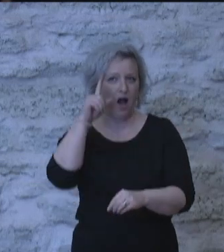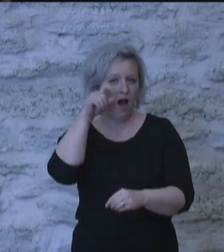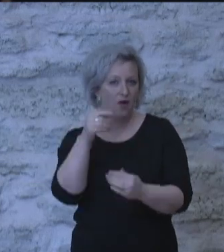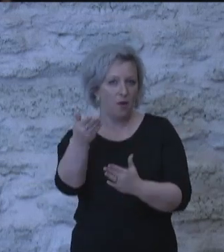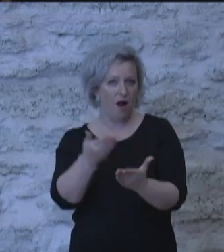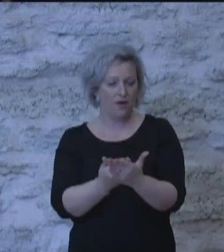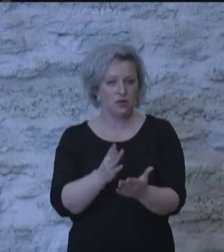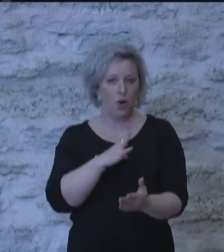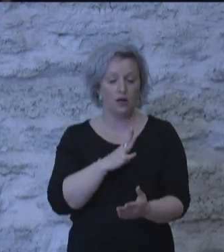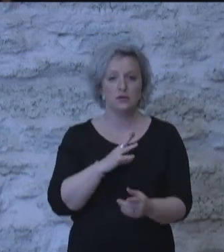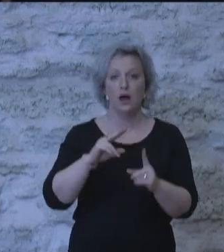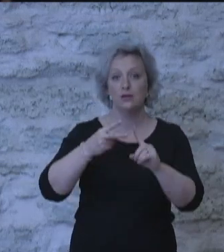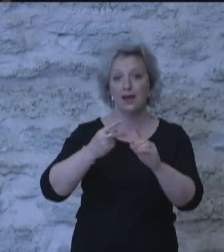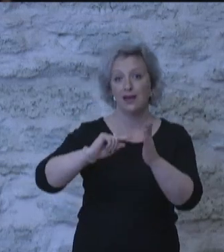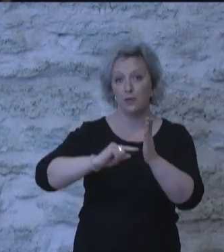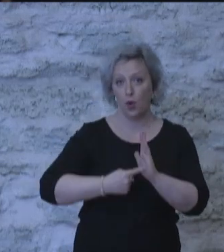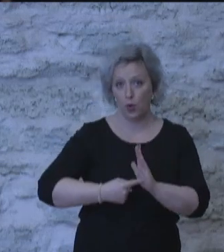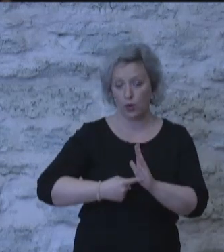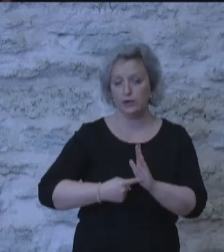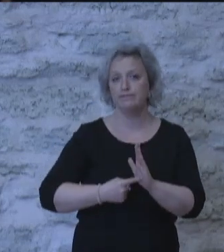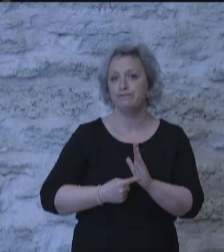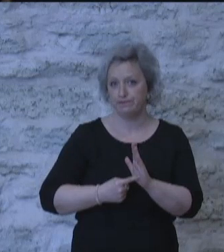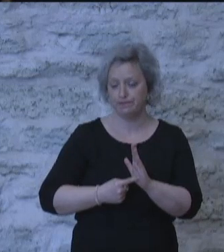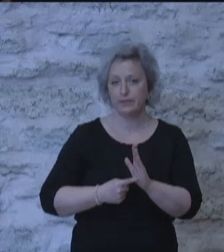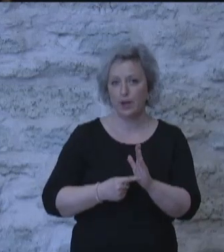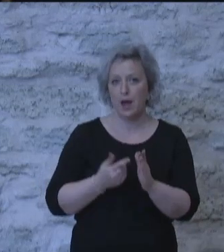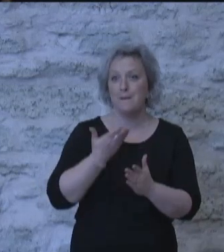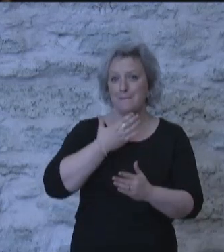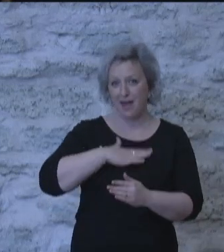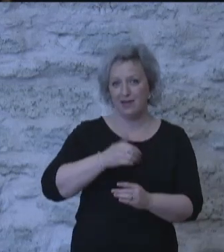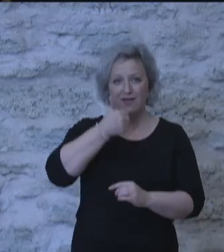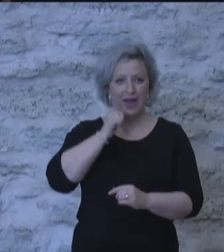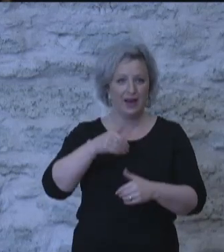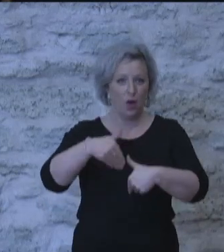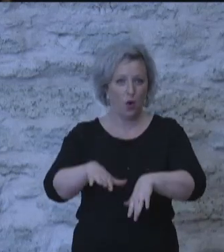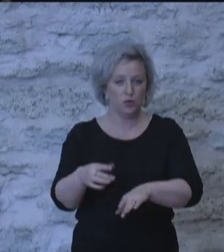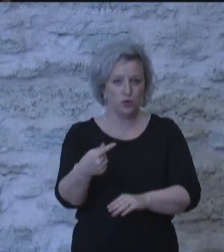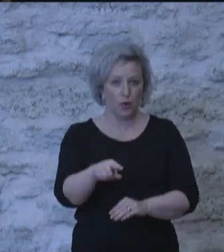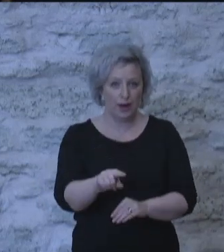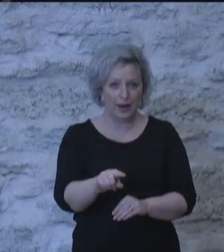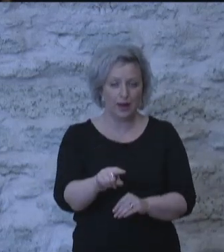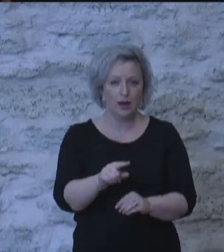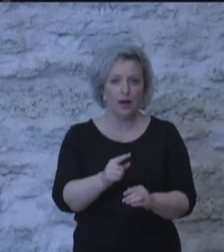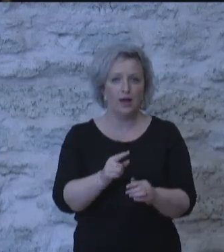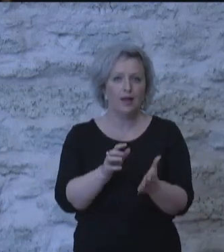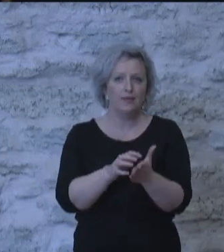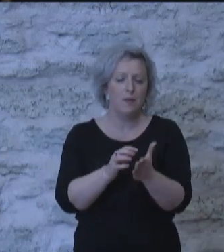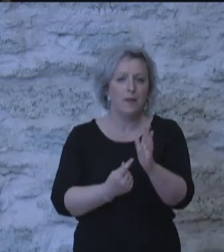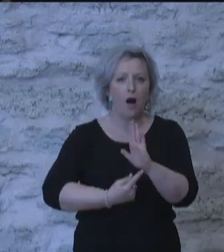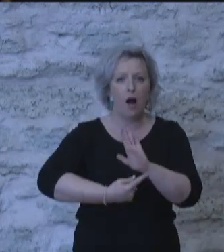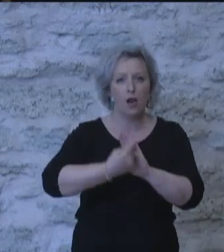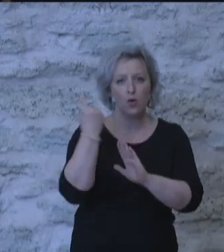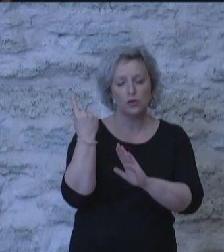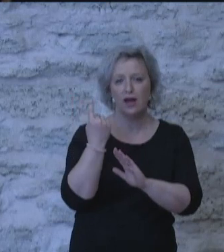2. Et jah, et väga meeldiv, et eile tehtis ju otsus, et vähemalt esialgu siin kohal olevad